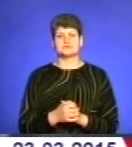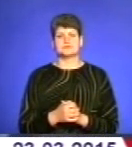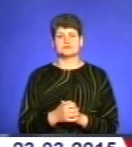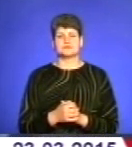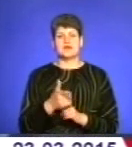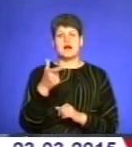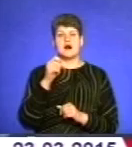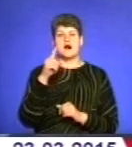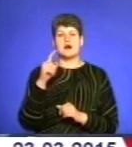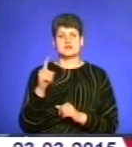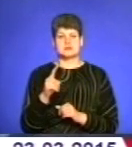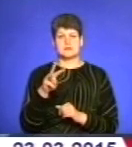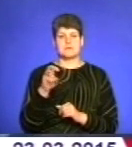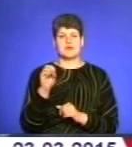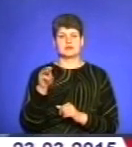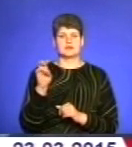Газ, метан